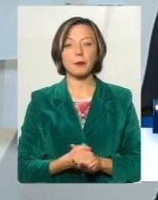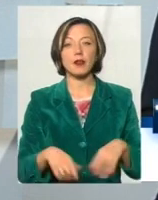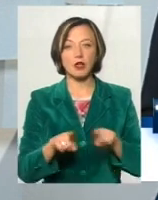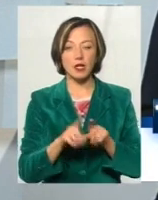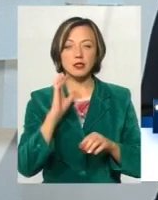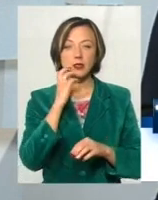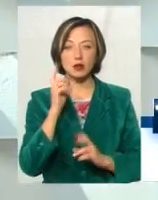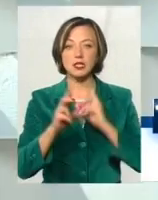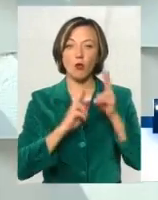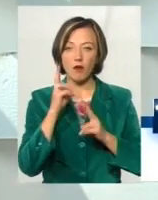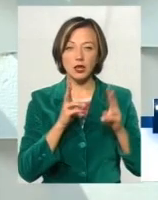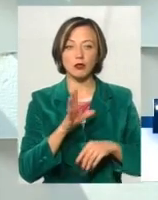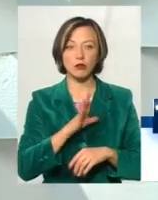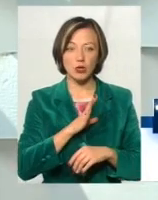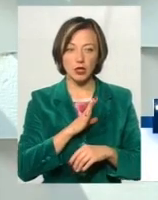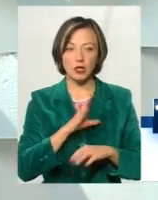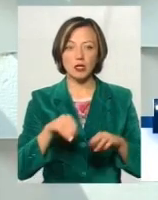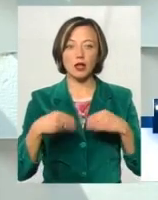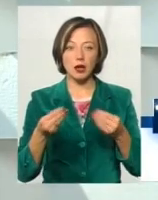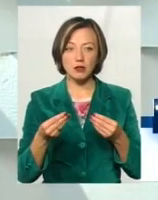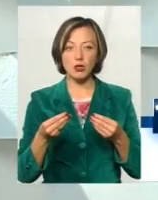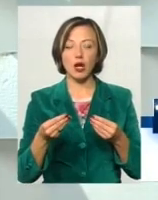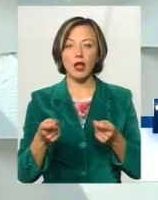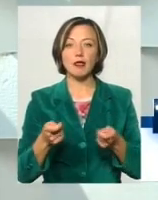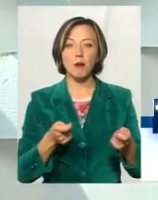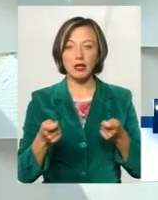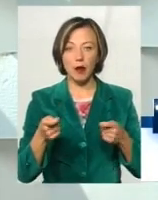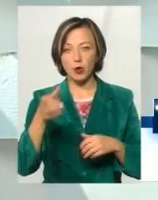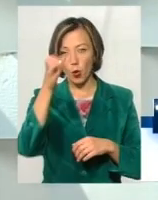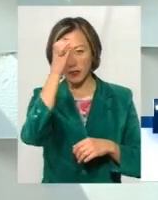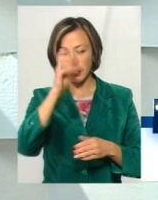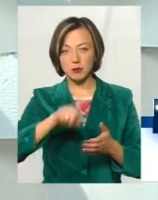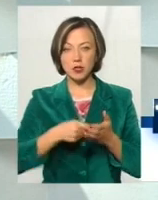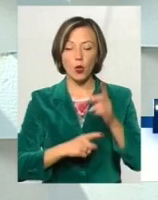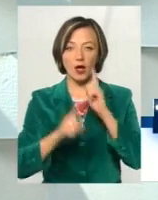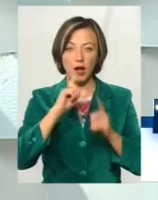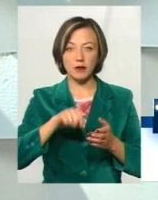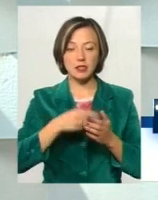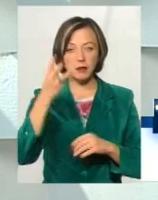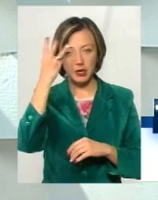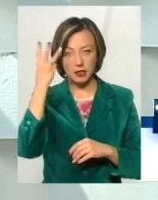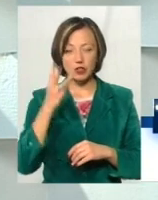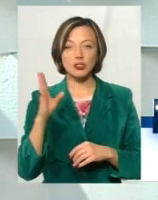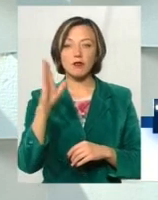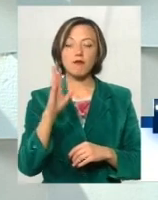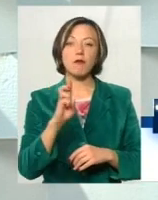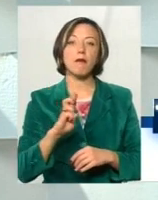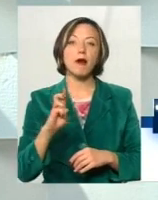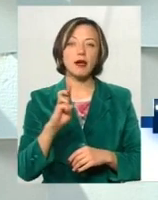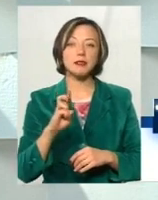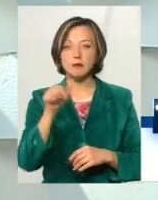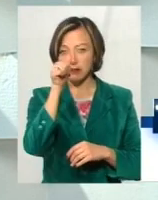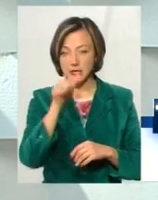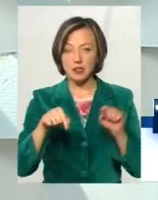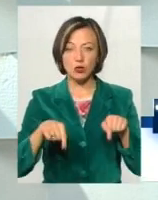серйозні зауваження були надані Департаменту освіти міської ради Хмельницької ще в березні